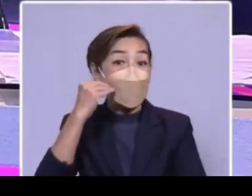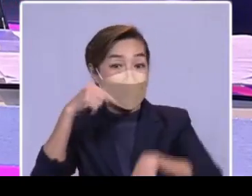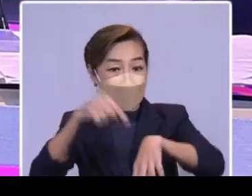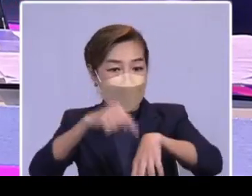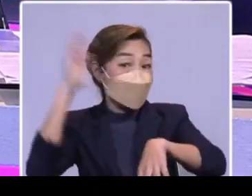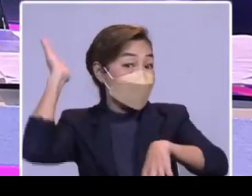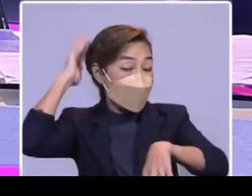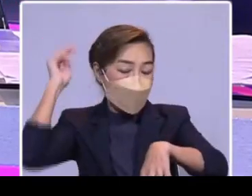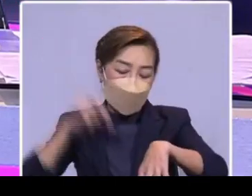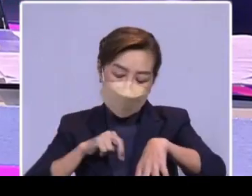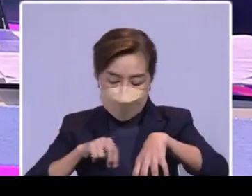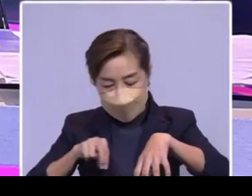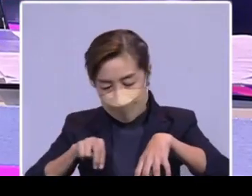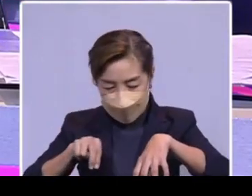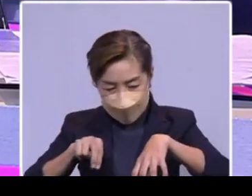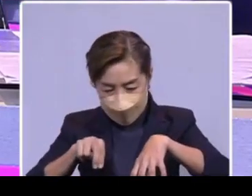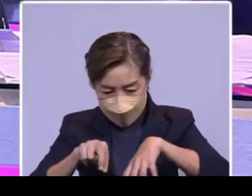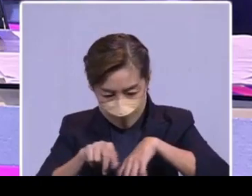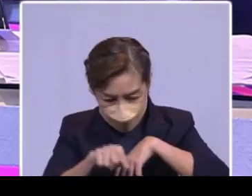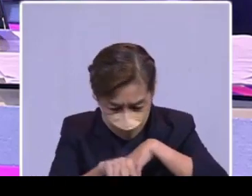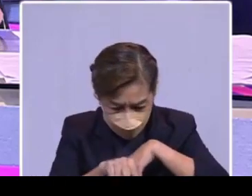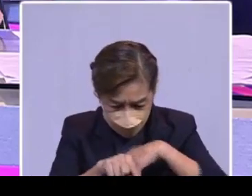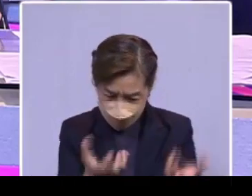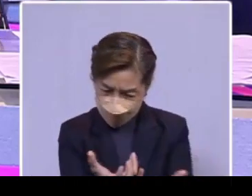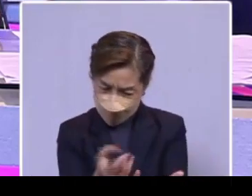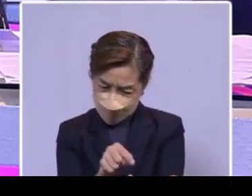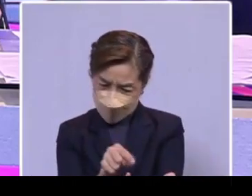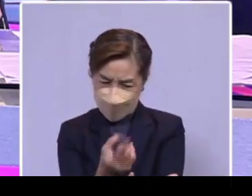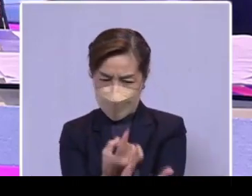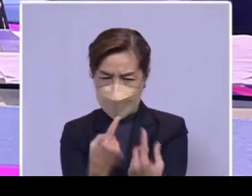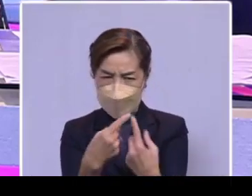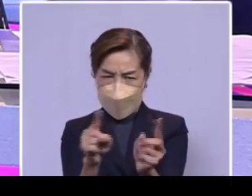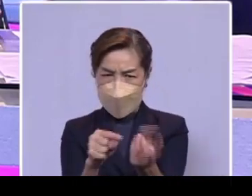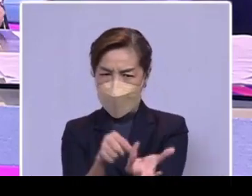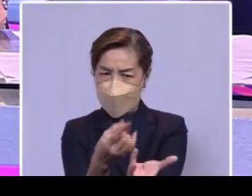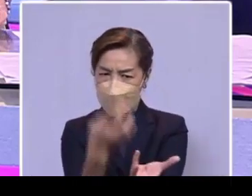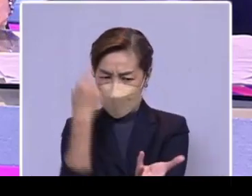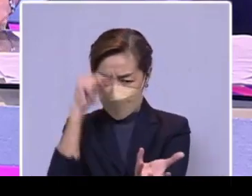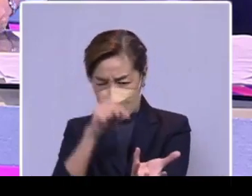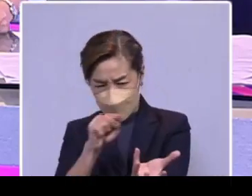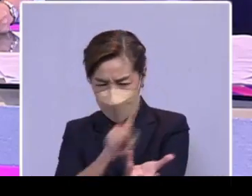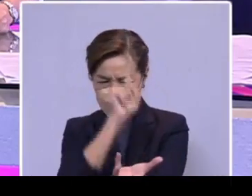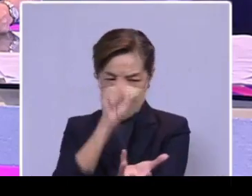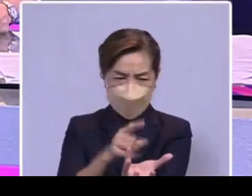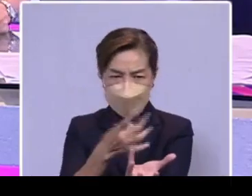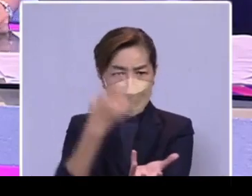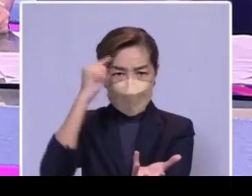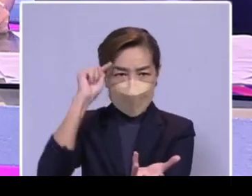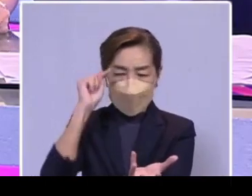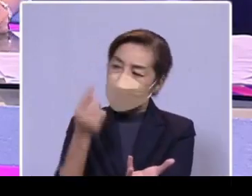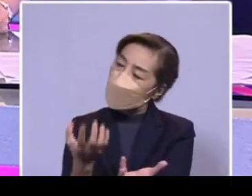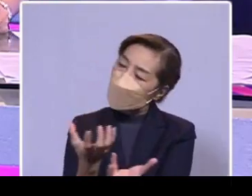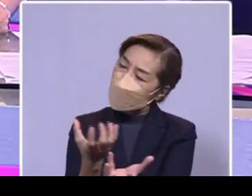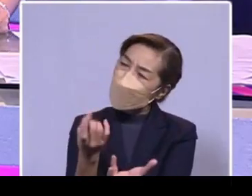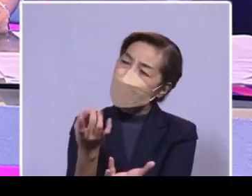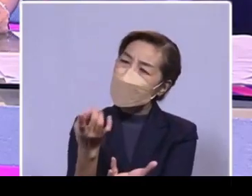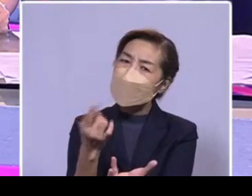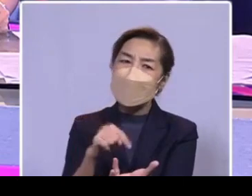แล้วไปเจอวัตถุแปลกประหลาดไม่ค่อยคุ้นตาไม่ค่อยคุ้นหน้าสักเท่าไหร่